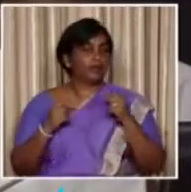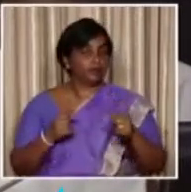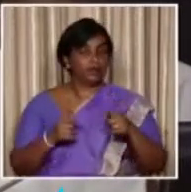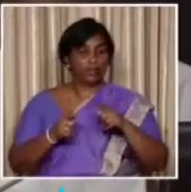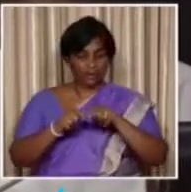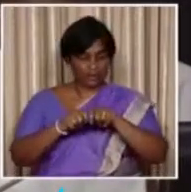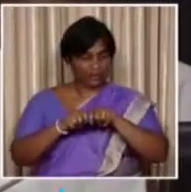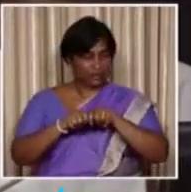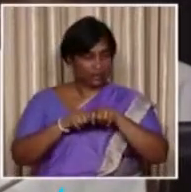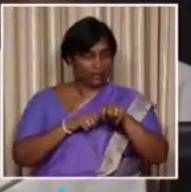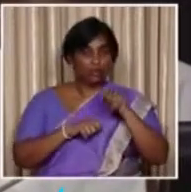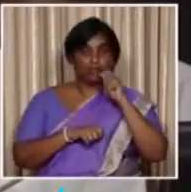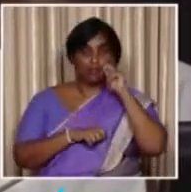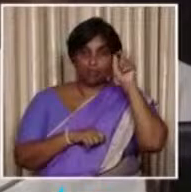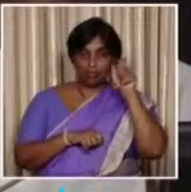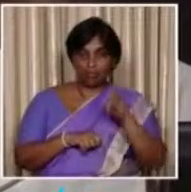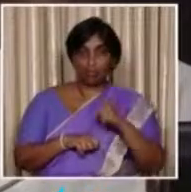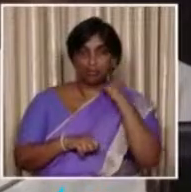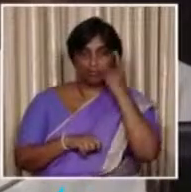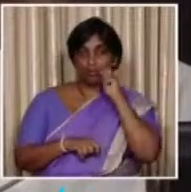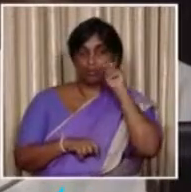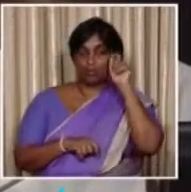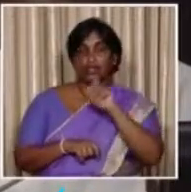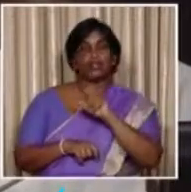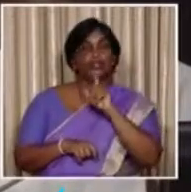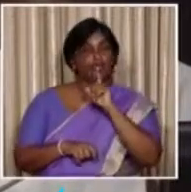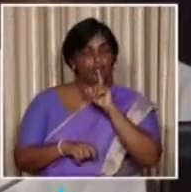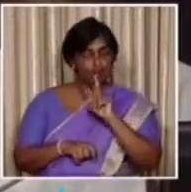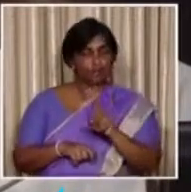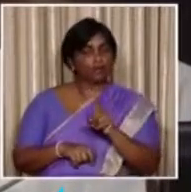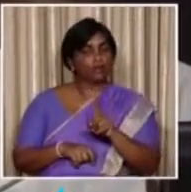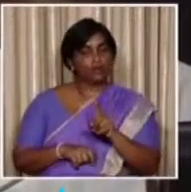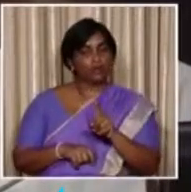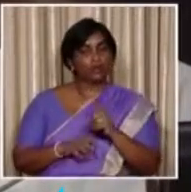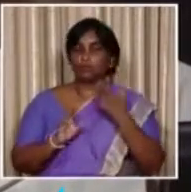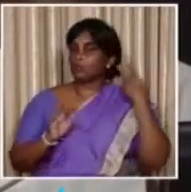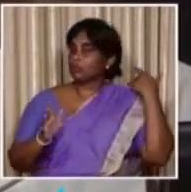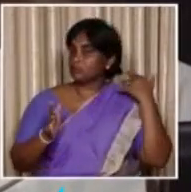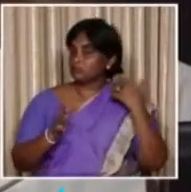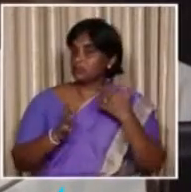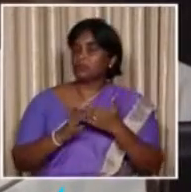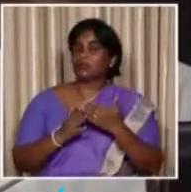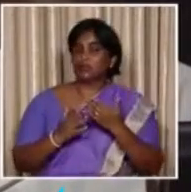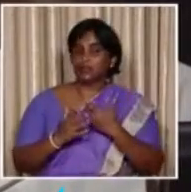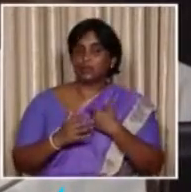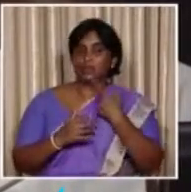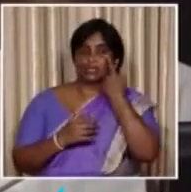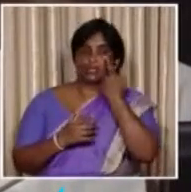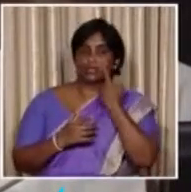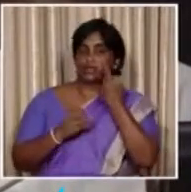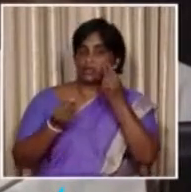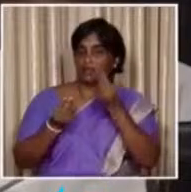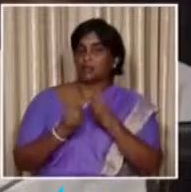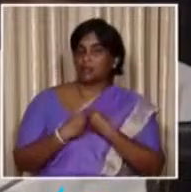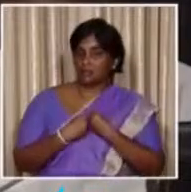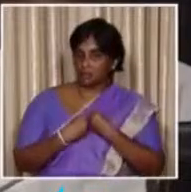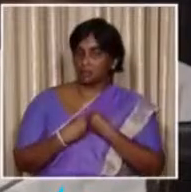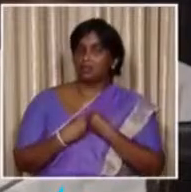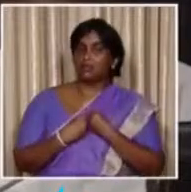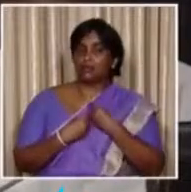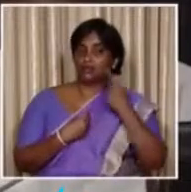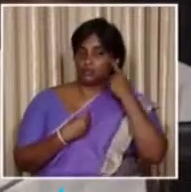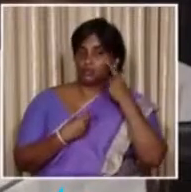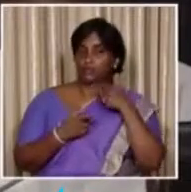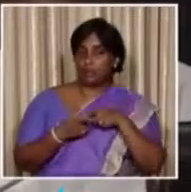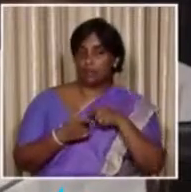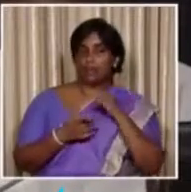ඒ ඉරණකොට ඒ මිනිසයා ඒ උගත් මිනිසයා කිව්වා අන්තිමට ඉතිහාසයේ විසින් මට සමාව දෙනු ඇත කියලා කිව්වා එයා දන්නවා මේ